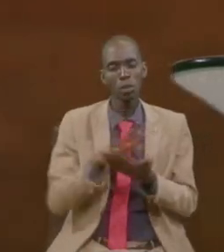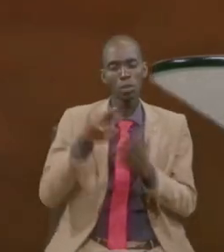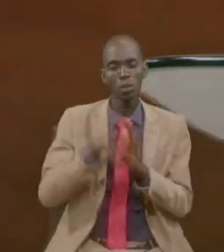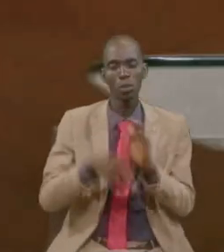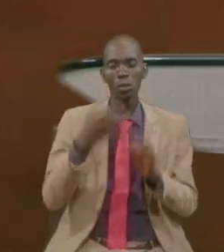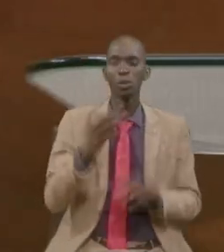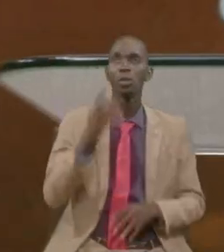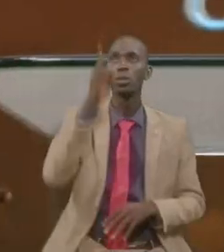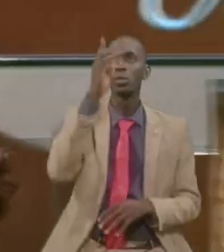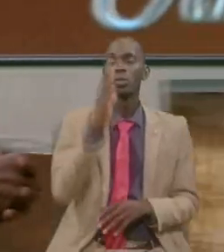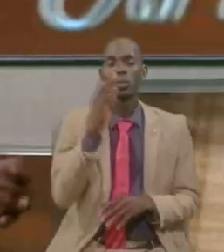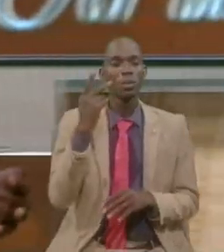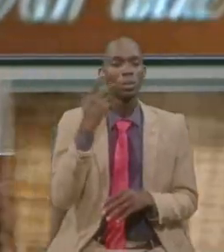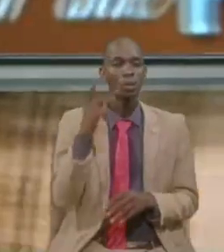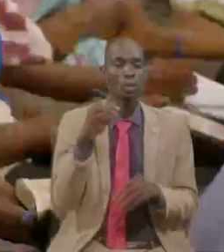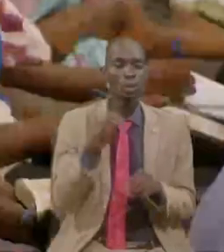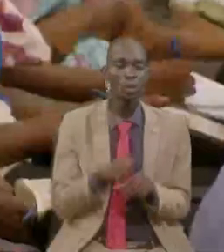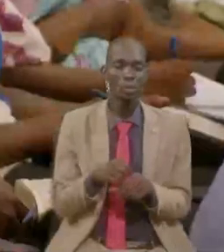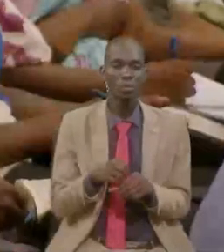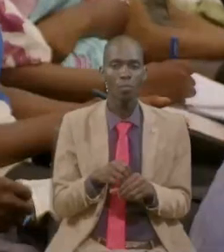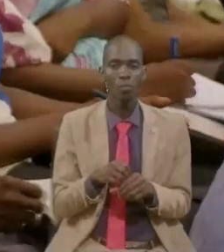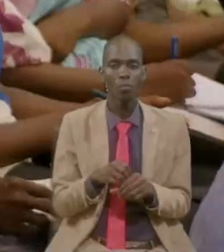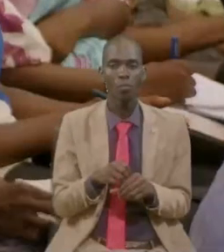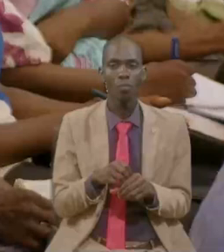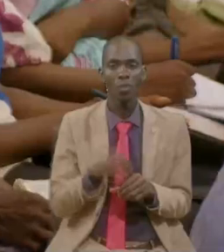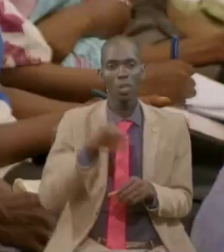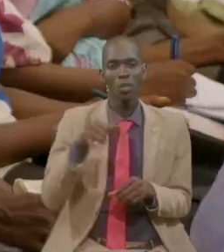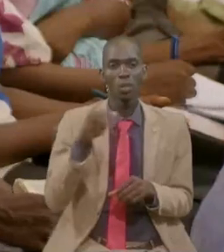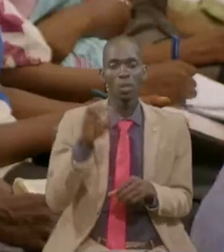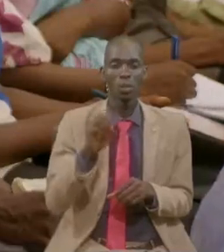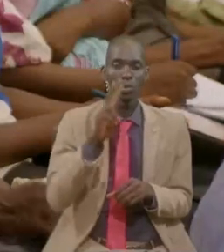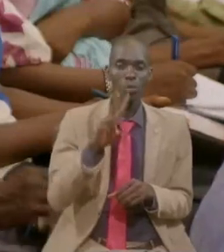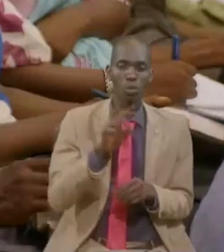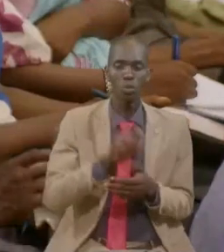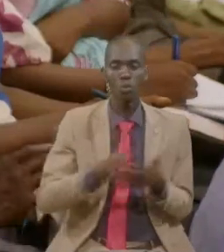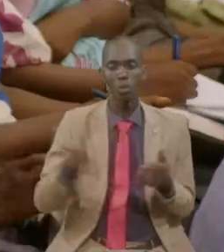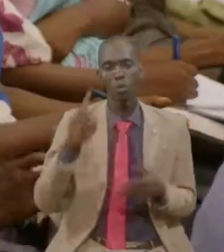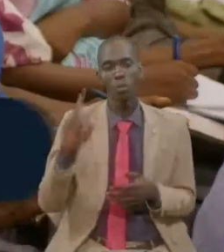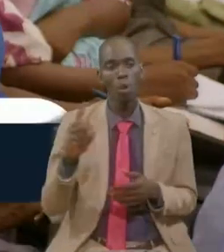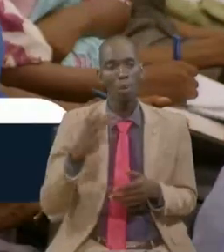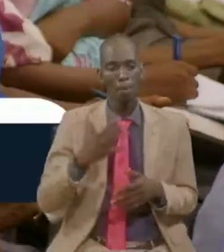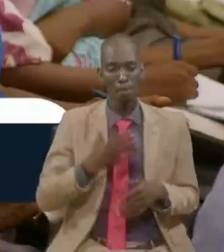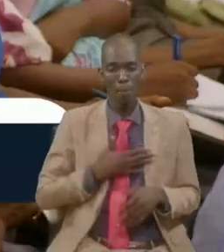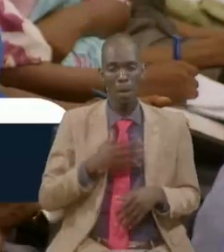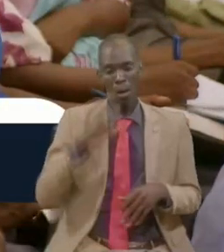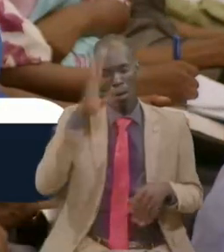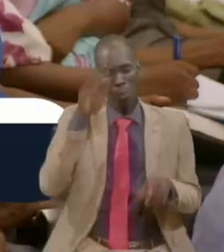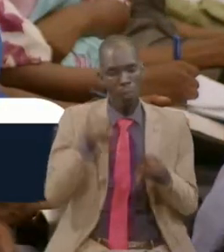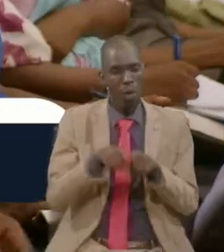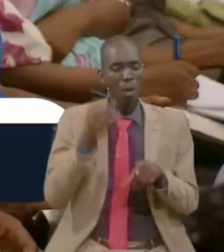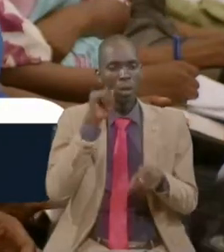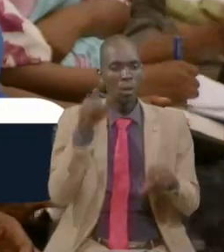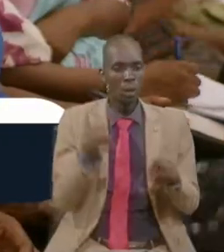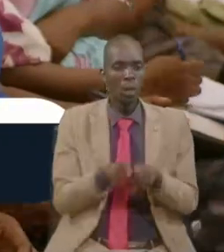n'accomplit pas la justice de Dieu. Chapitre 2, verset 1. Mes frères, que votre